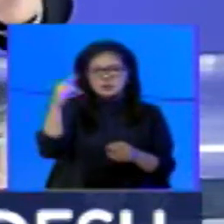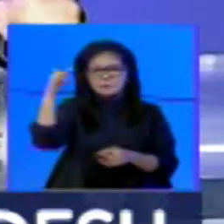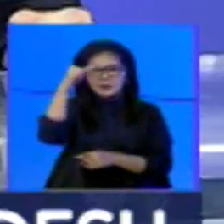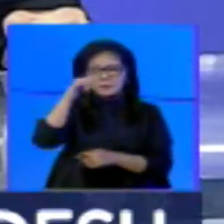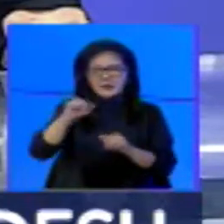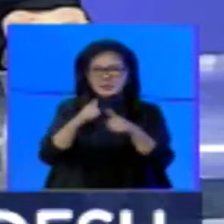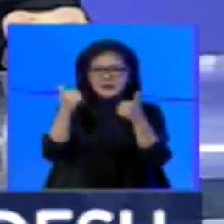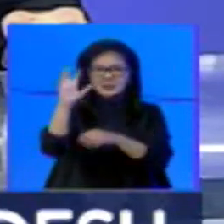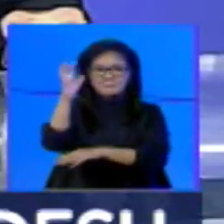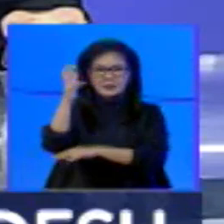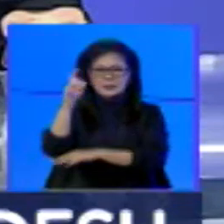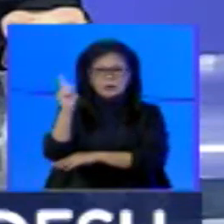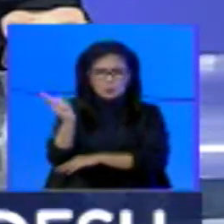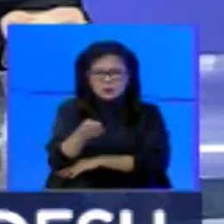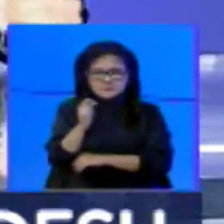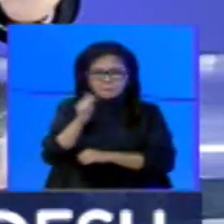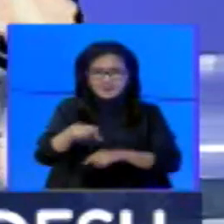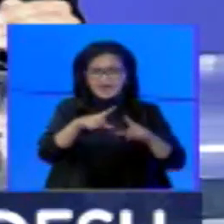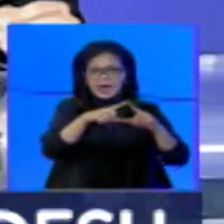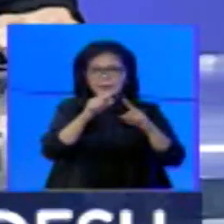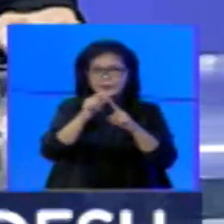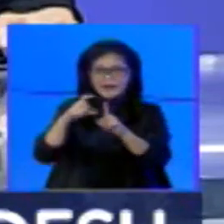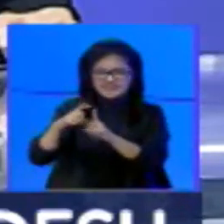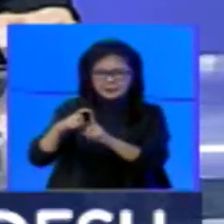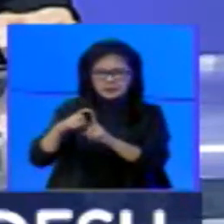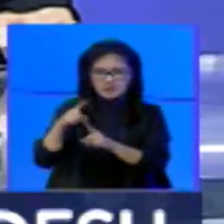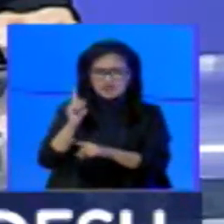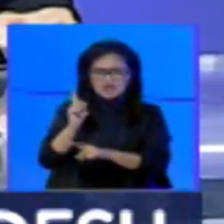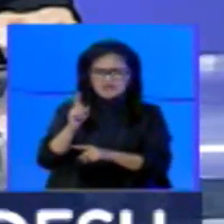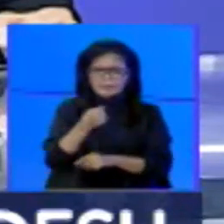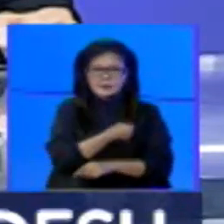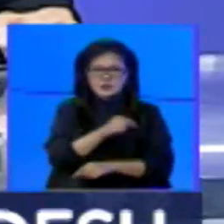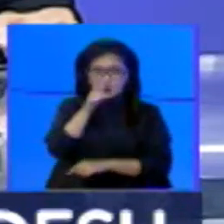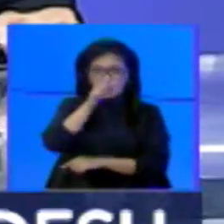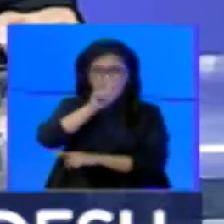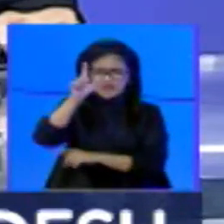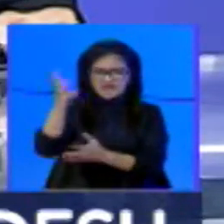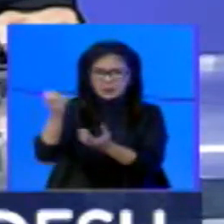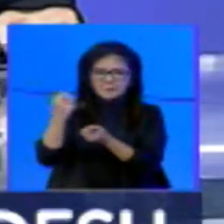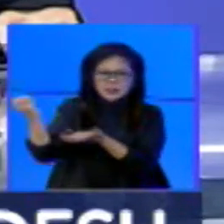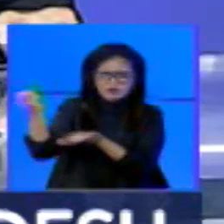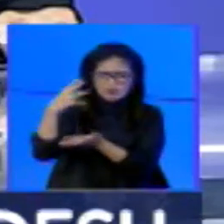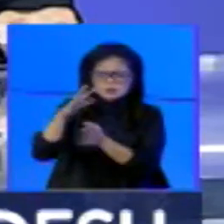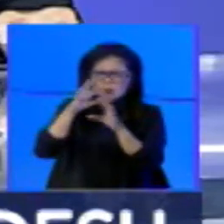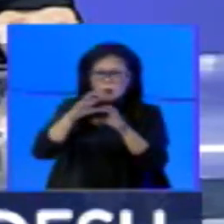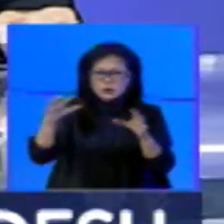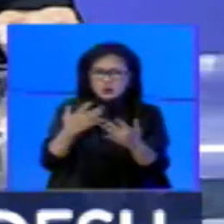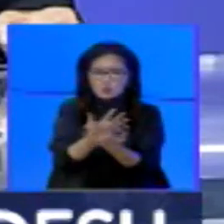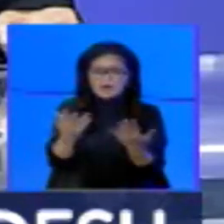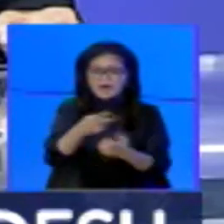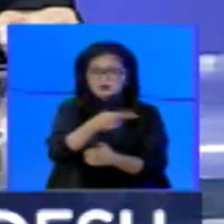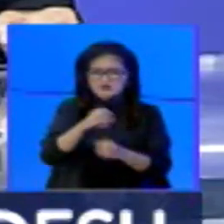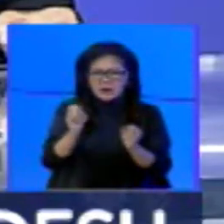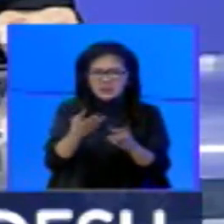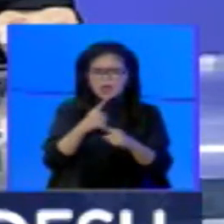alat pelindung diri APD karena kemlu RI mendapat informasi banyak WNI terindikasi positif covert